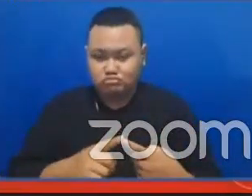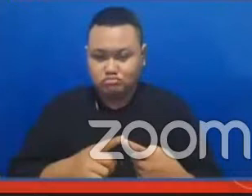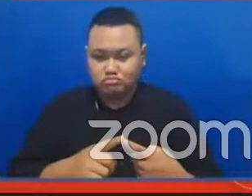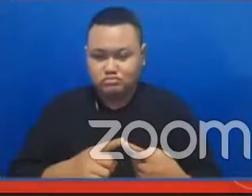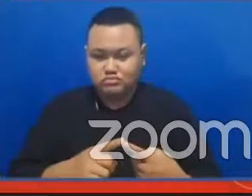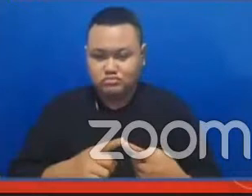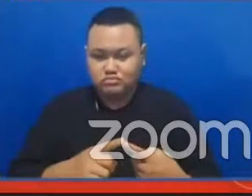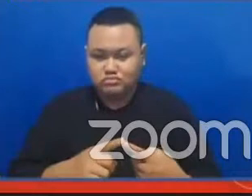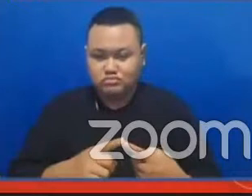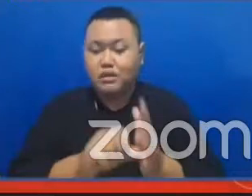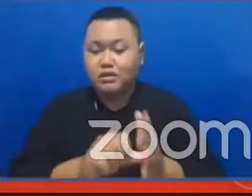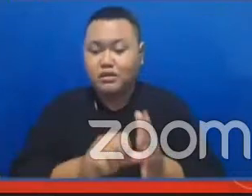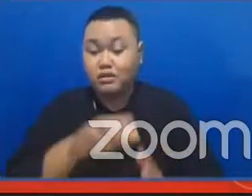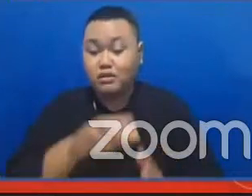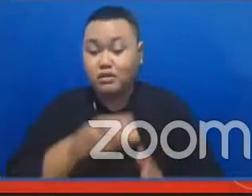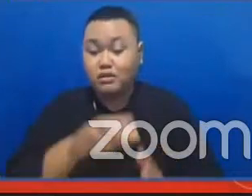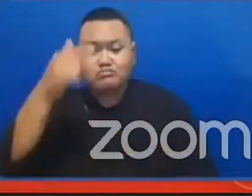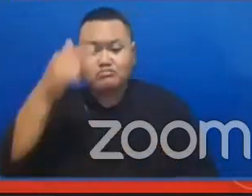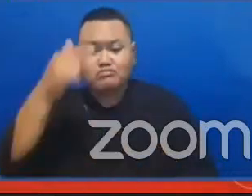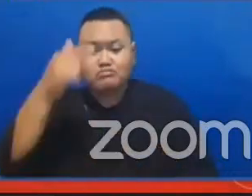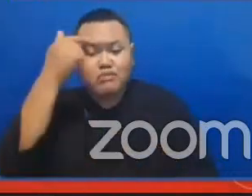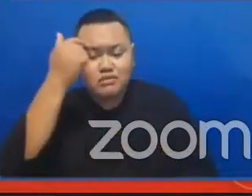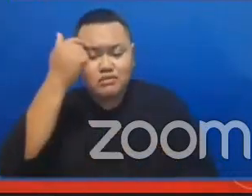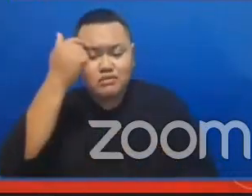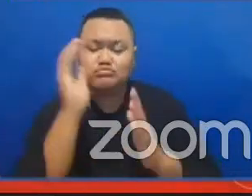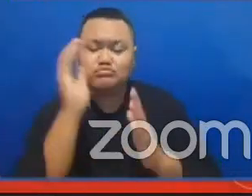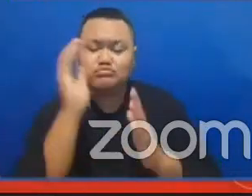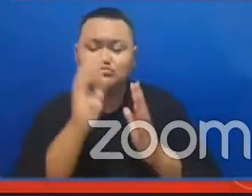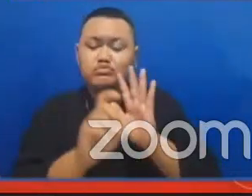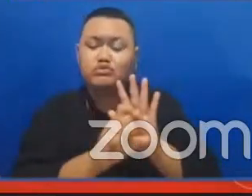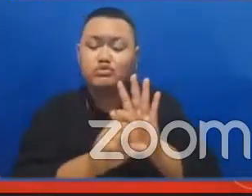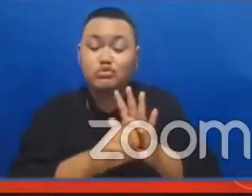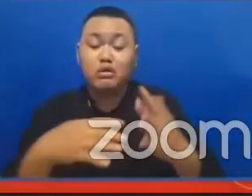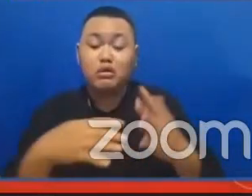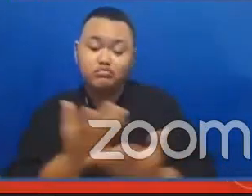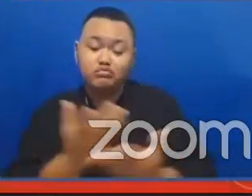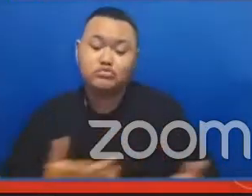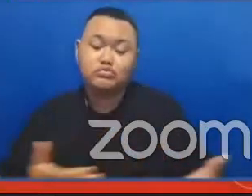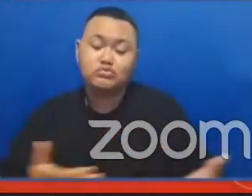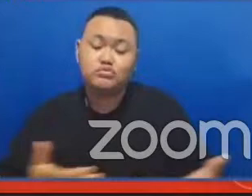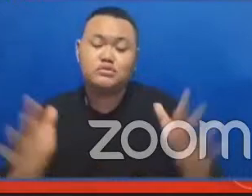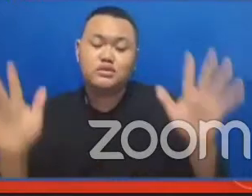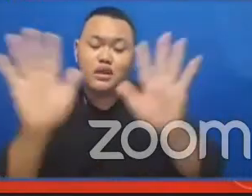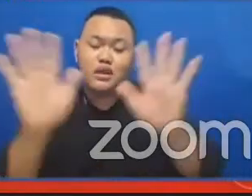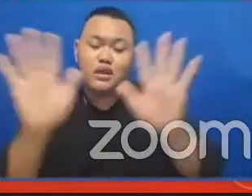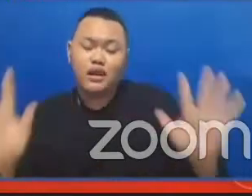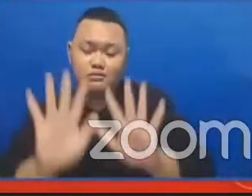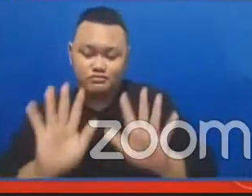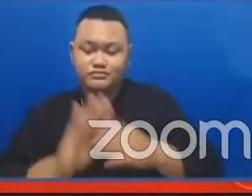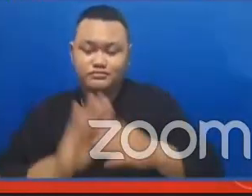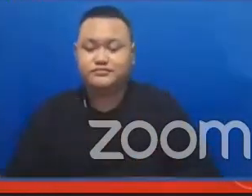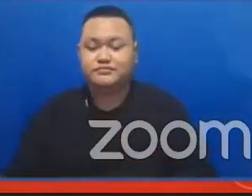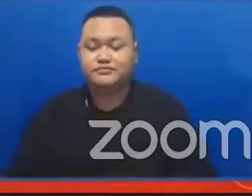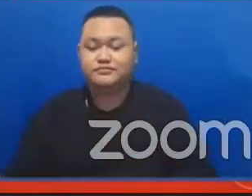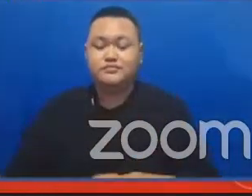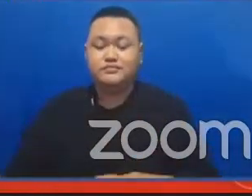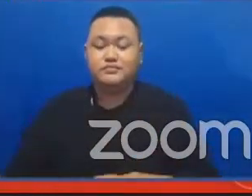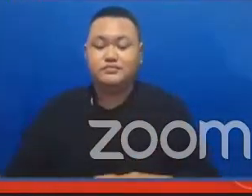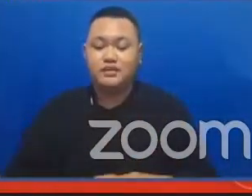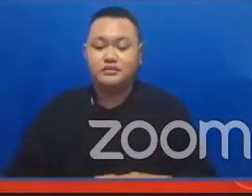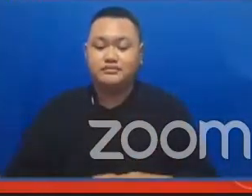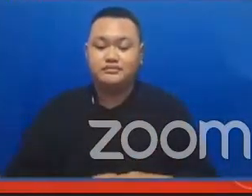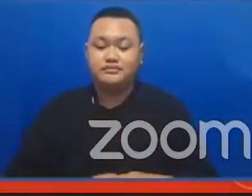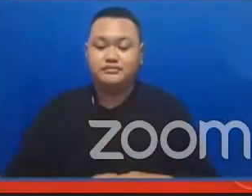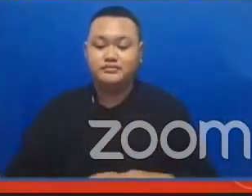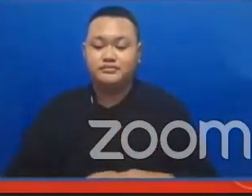peserta didik dalam mempelajari model fenomena alam dunia nyata yang memiliki